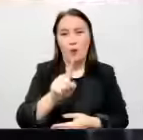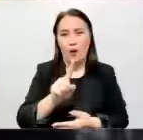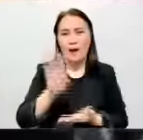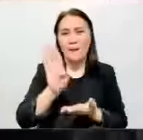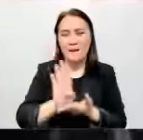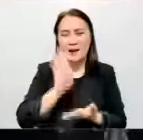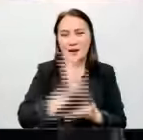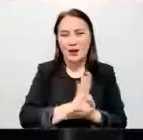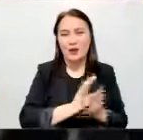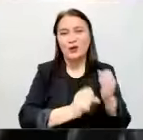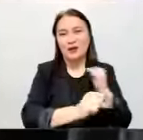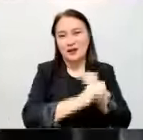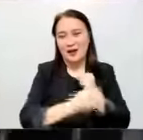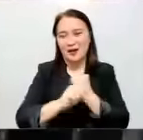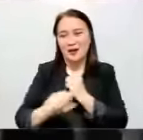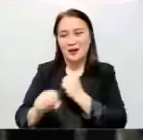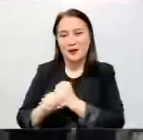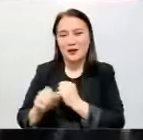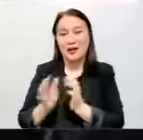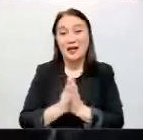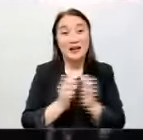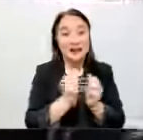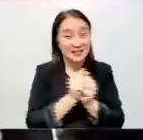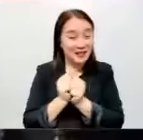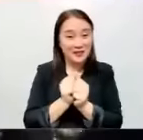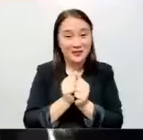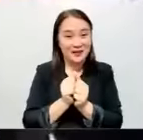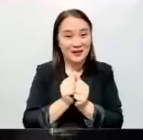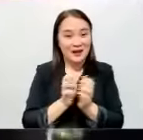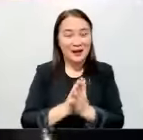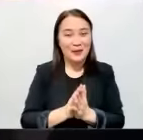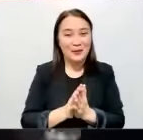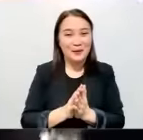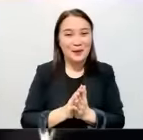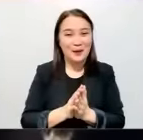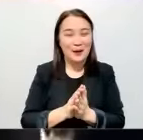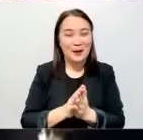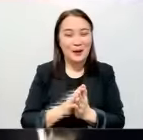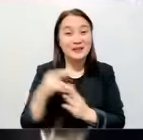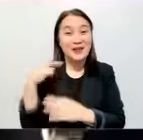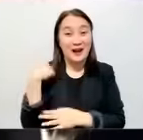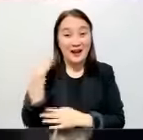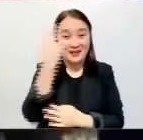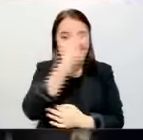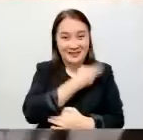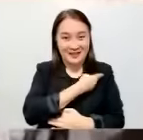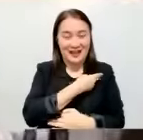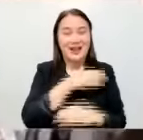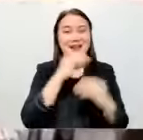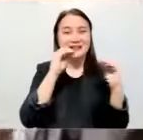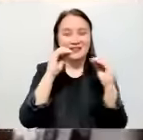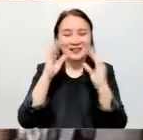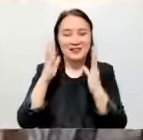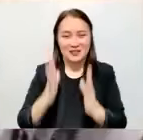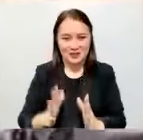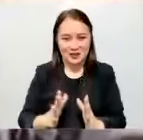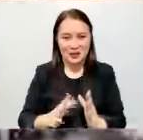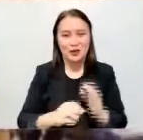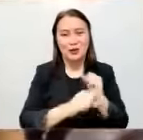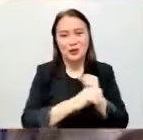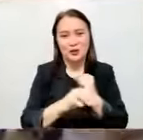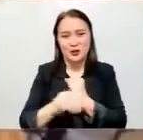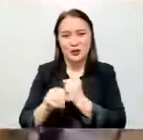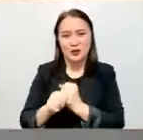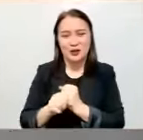Campaign. Kasama rin nilang nakisayaw ang mga madre at guro. Layon din ang kampanya na isulong ang gender